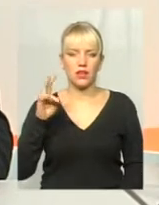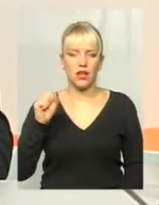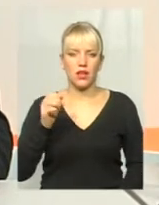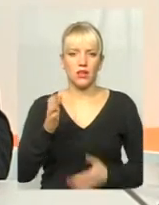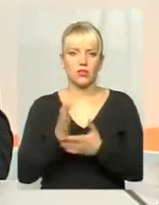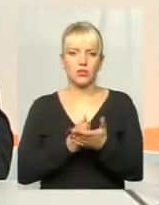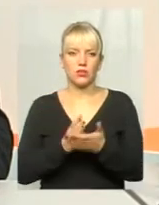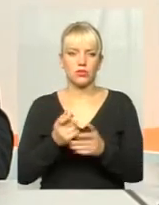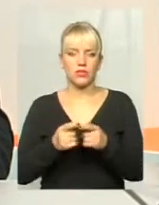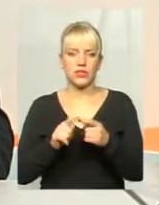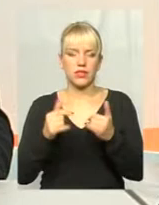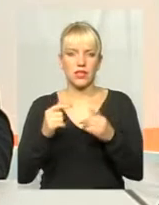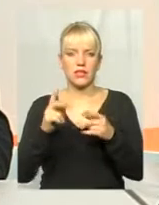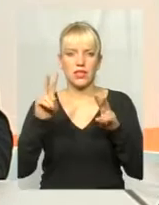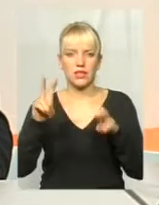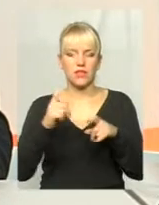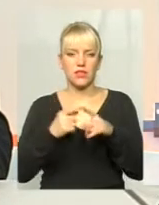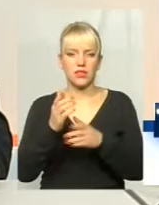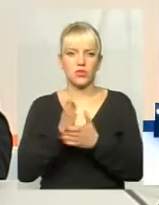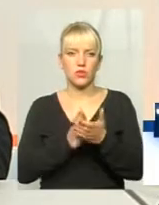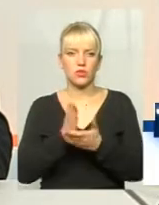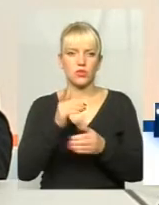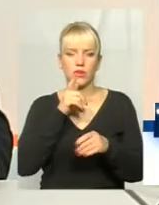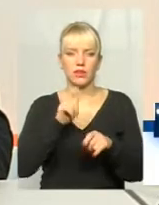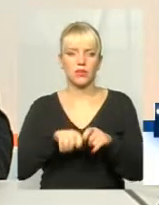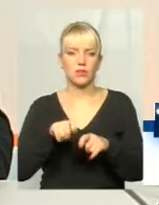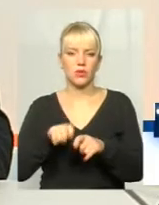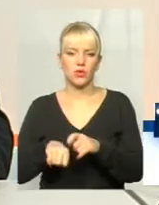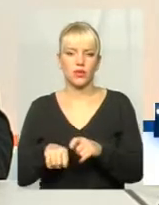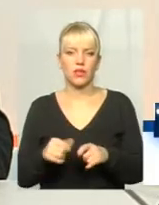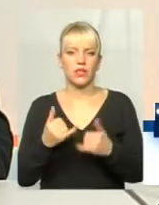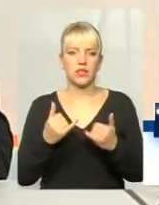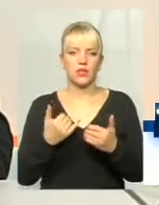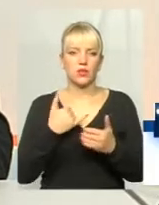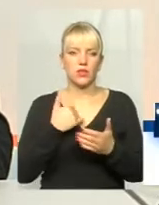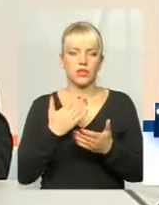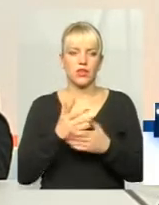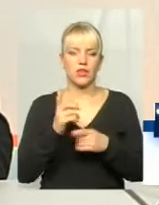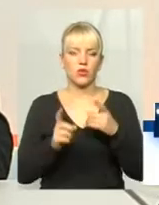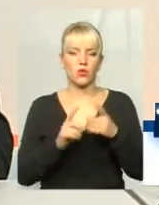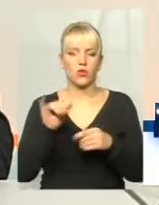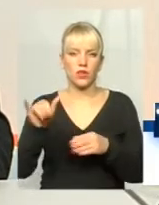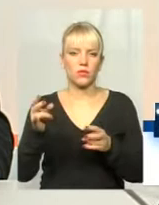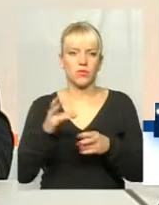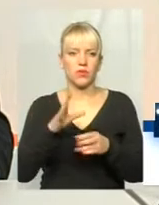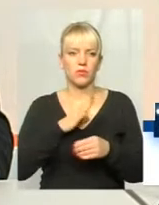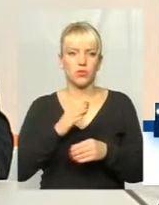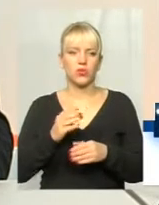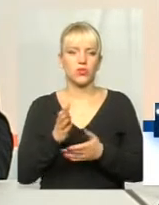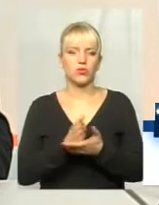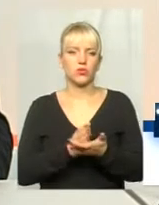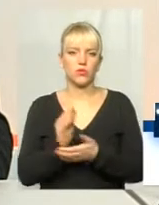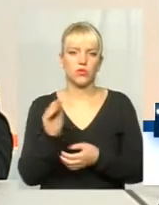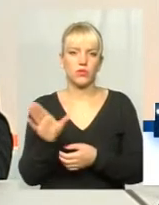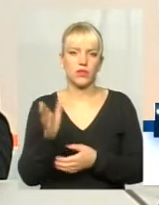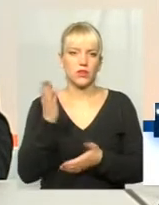служби інспектування. У нас трошки відбулася трошки реорганізація. І у них повинні бути з собою службові посвідчення. Якщо